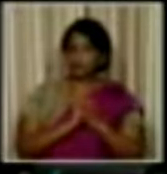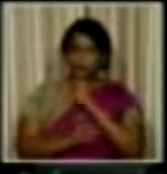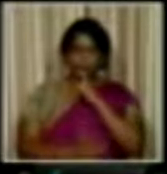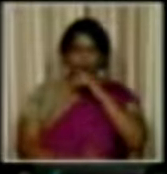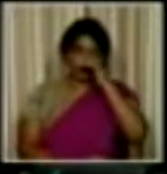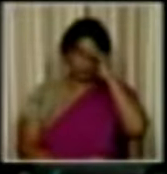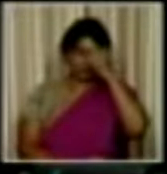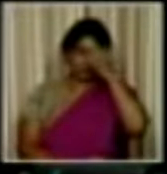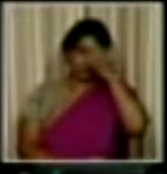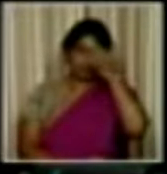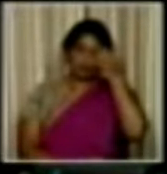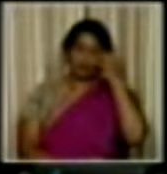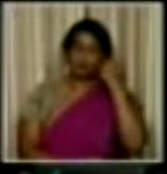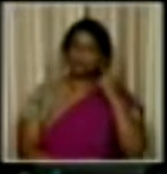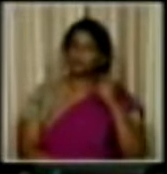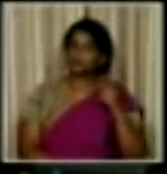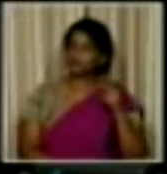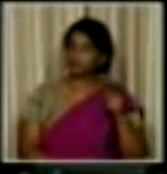කථානායකතුමනි